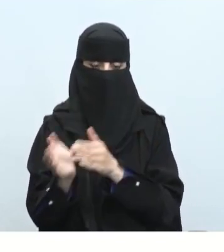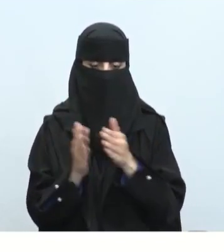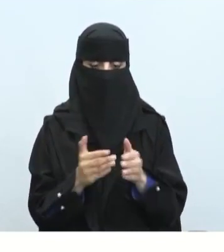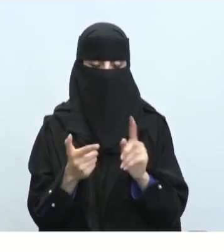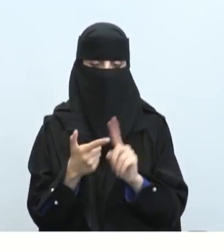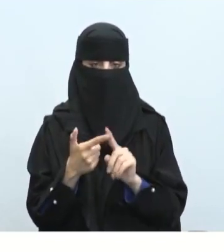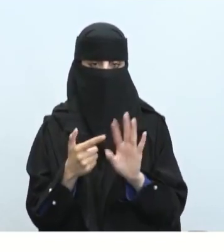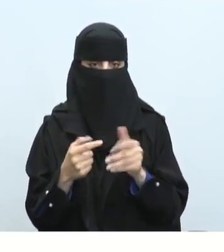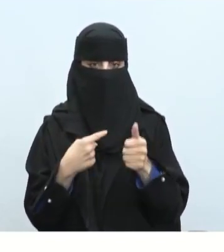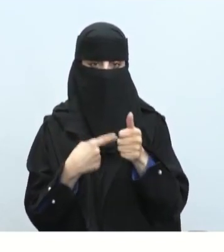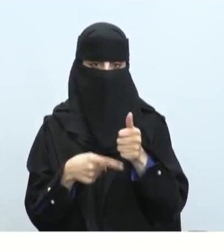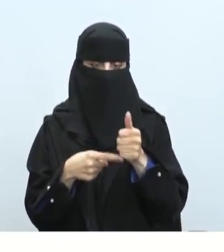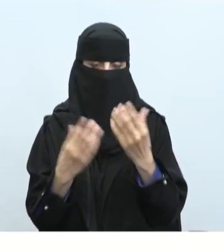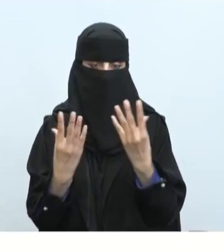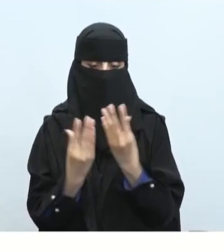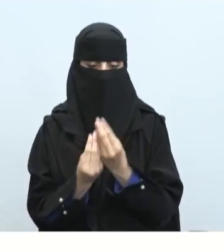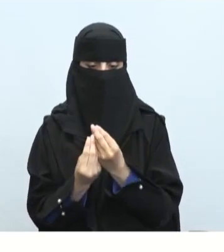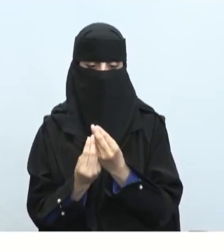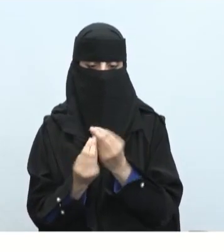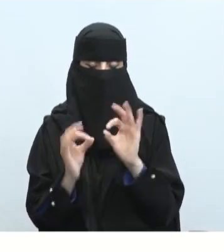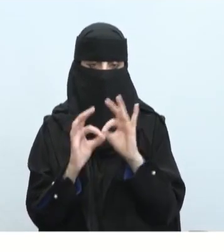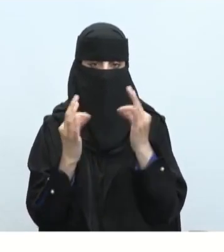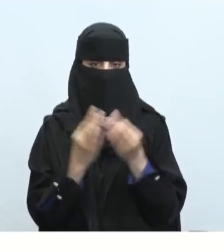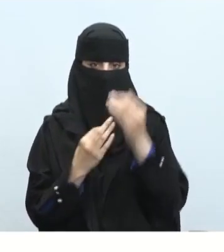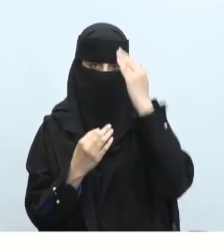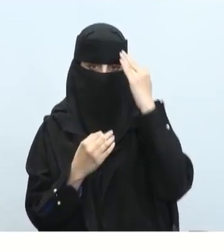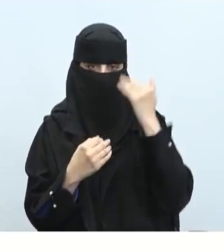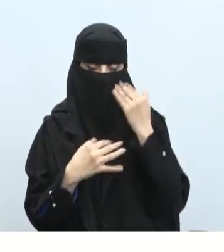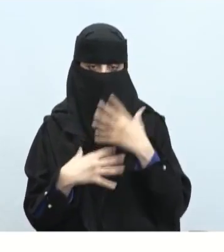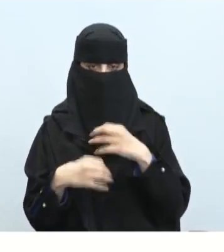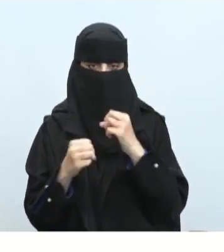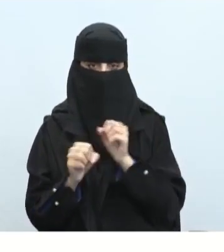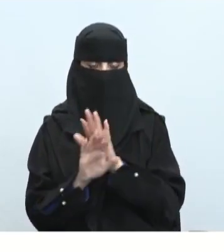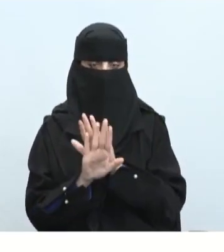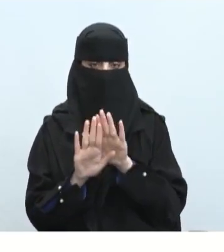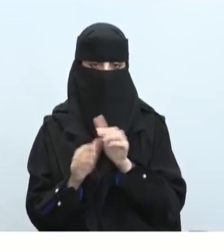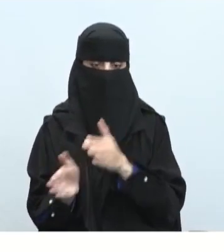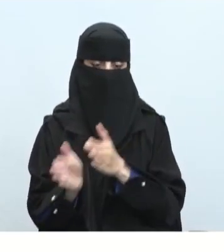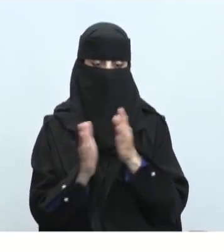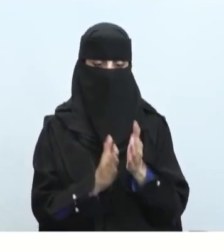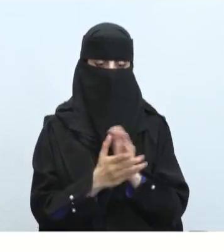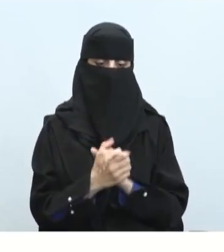الكسره وتكون مع جمع المؤنث السالم فقط